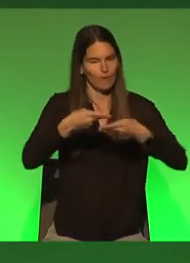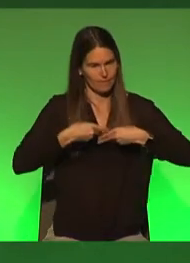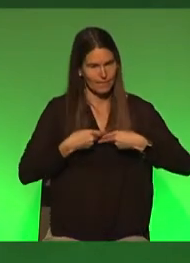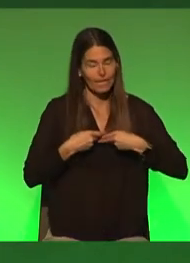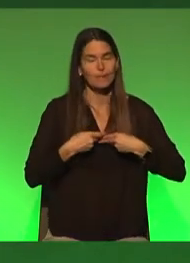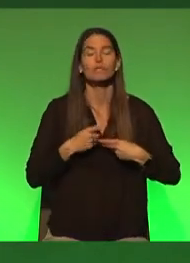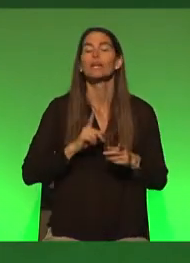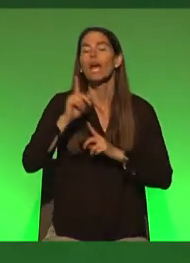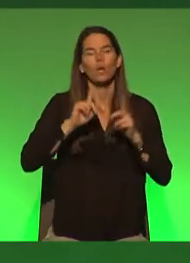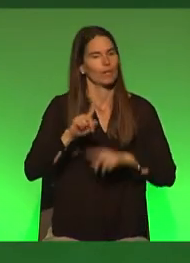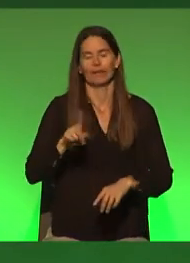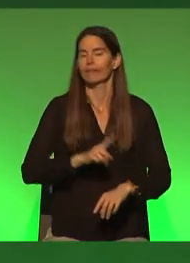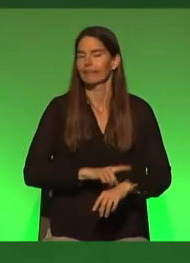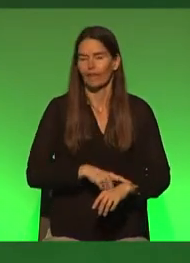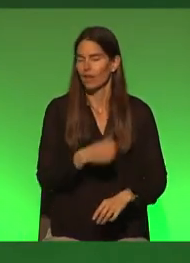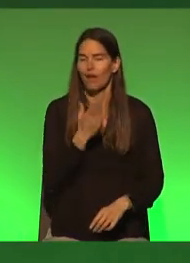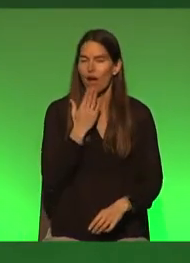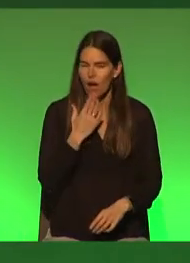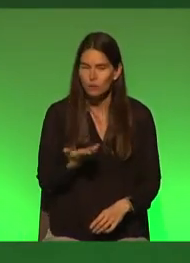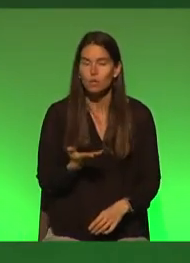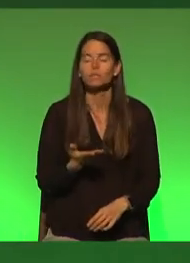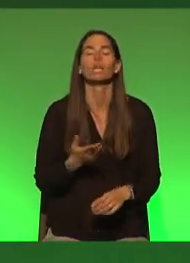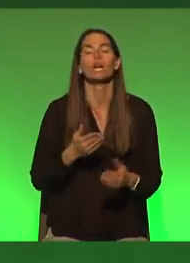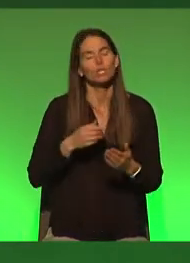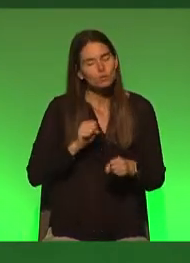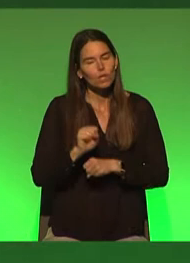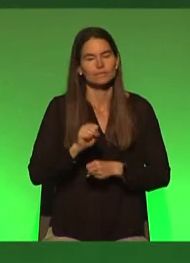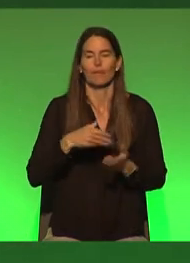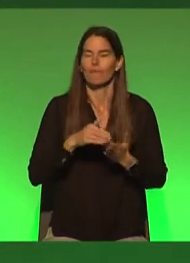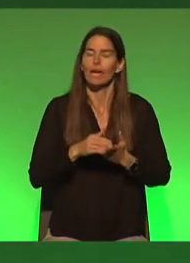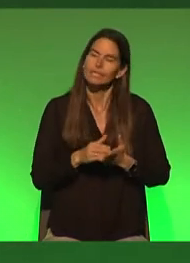Grüne in einer für uns nicht einfachen Zeit nach vorne mit euch gemeinsam weiterzubringen.